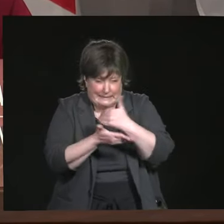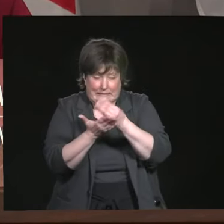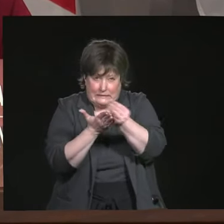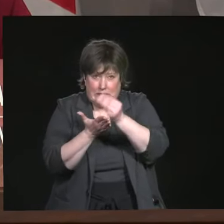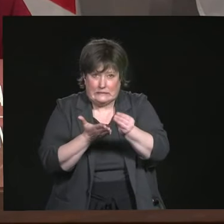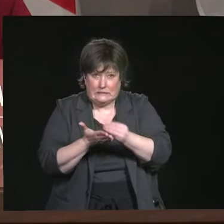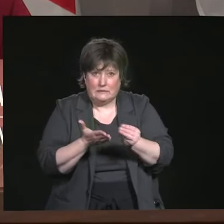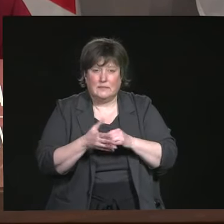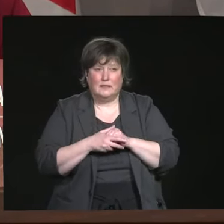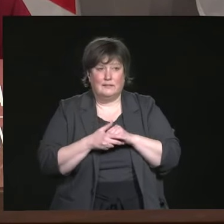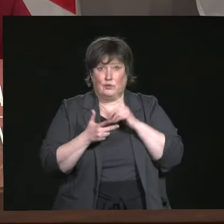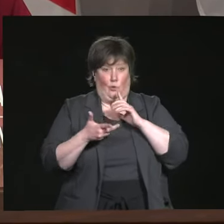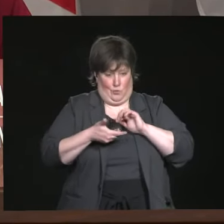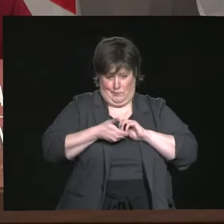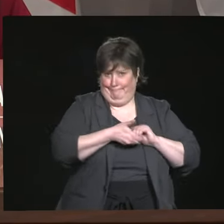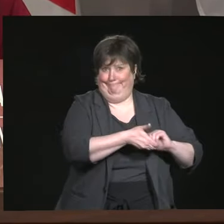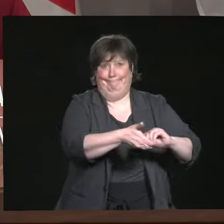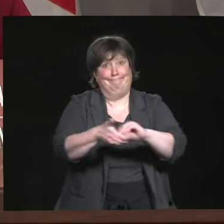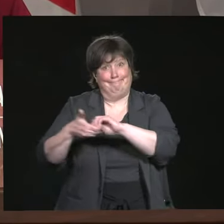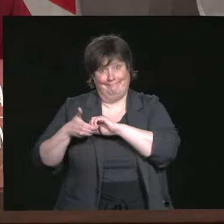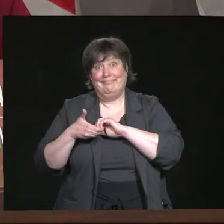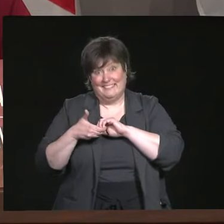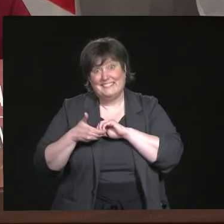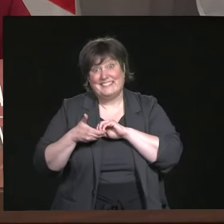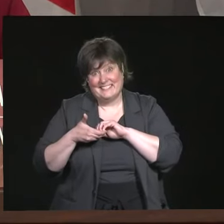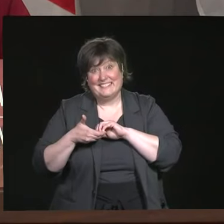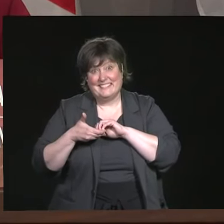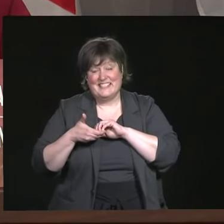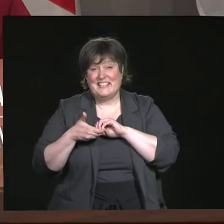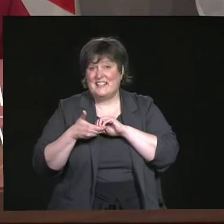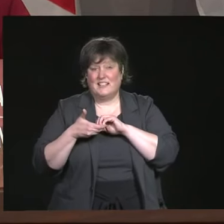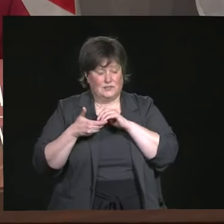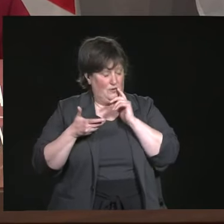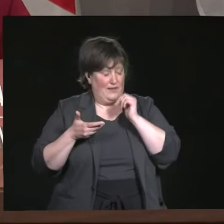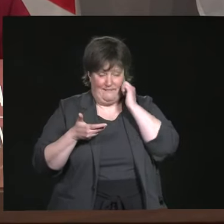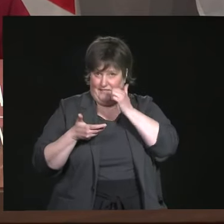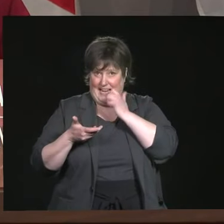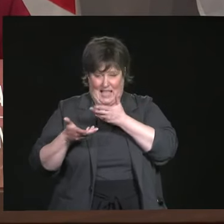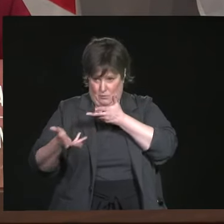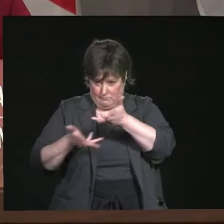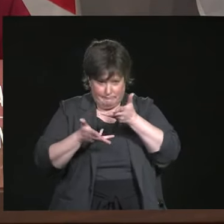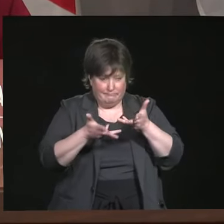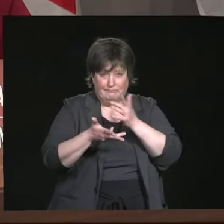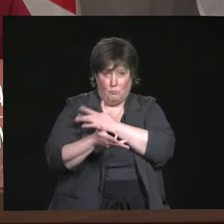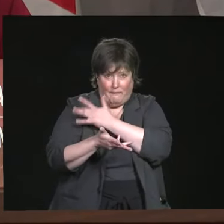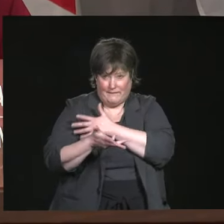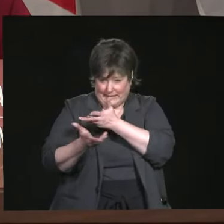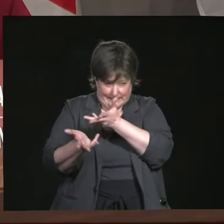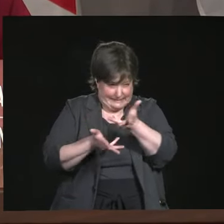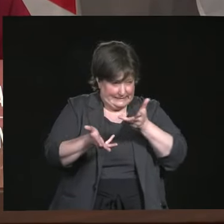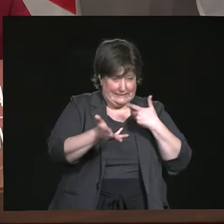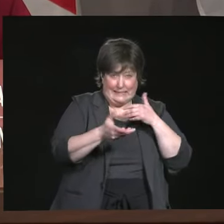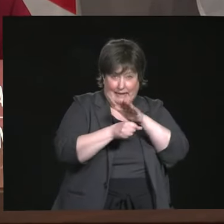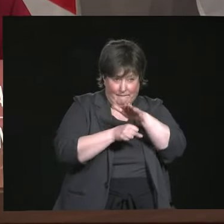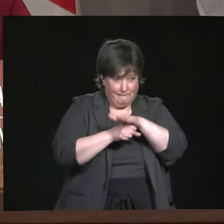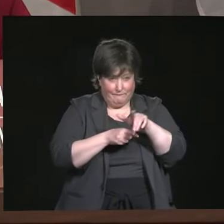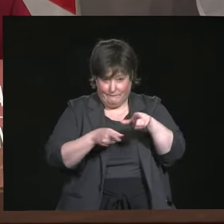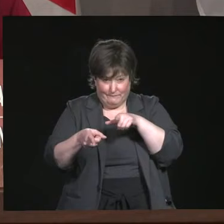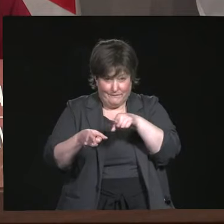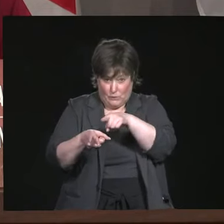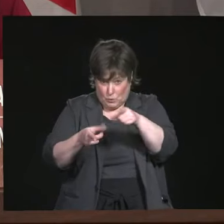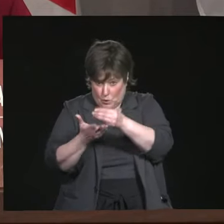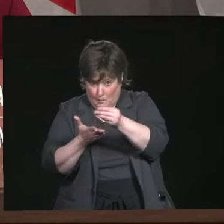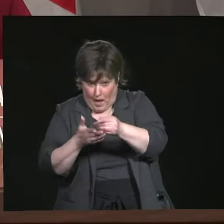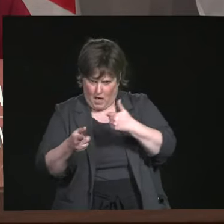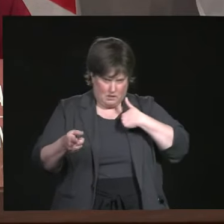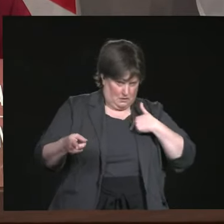working as a country with the provinces every single day to make sure that we have the equipment that frontline healthcare workers and